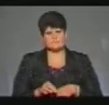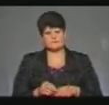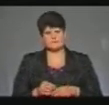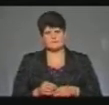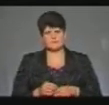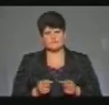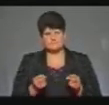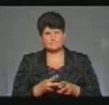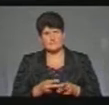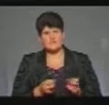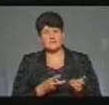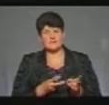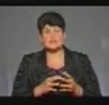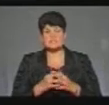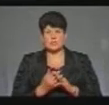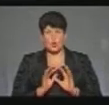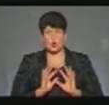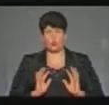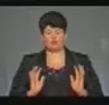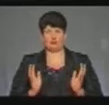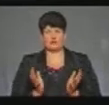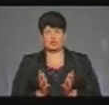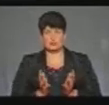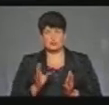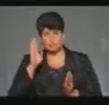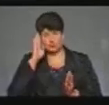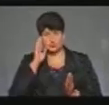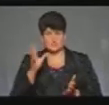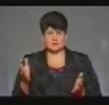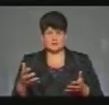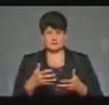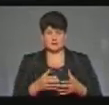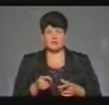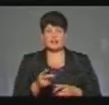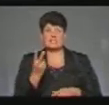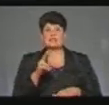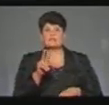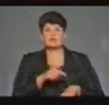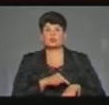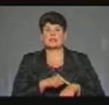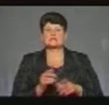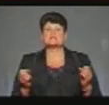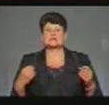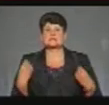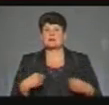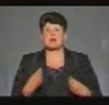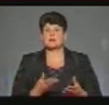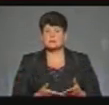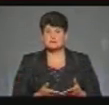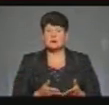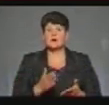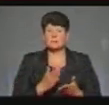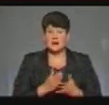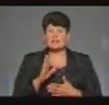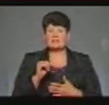село оточили, дали, зігнали йому ще на центральний майдан, оголосили, що 2 години на збори. Якщо маєте свій,